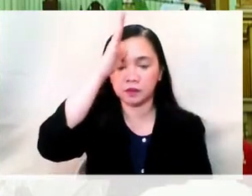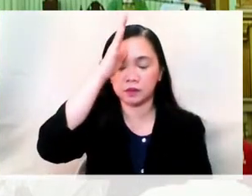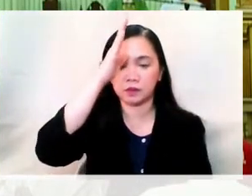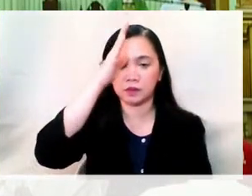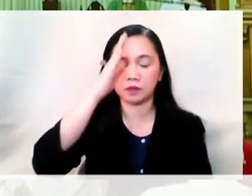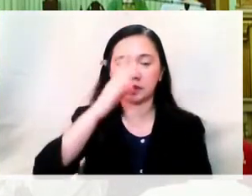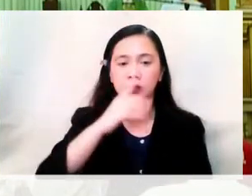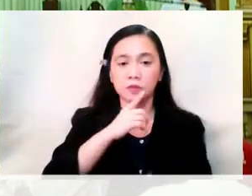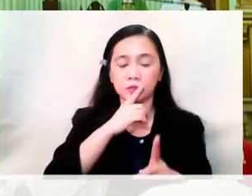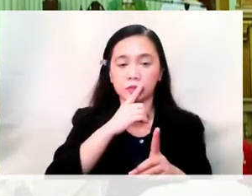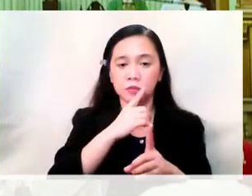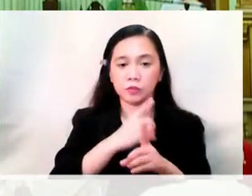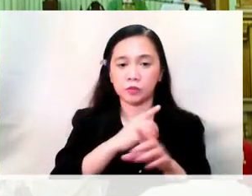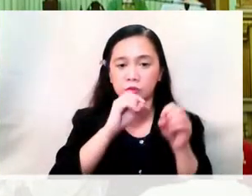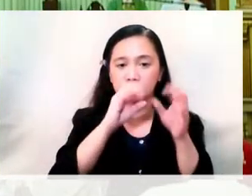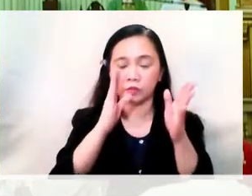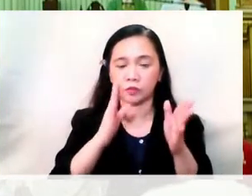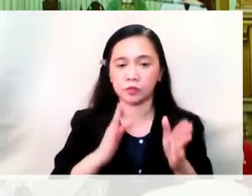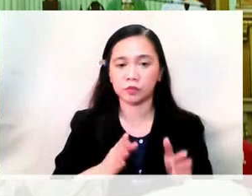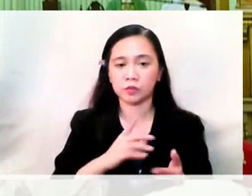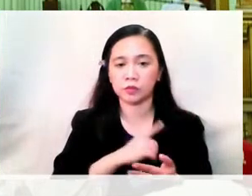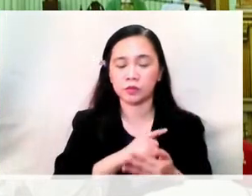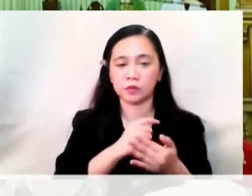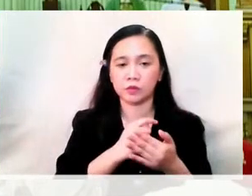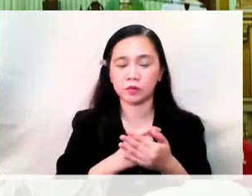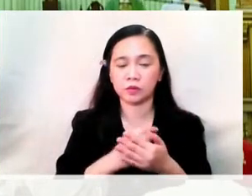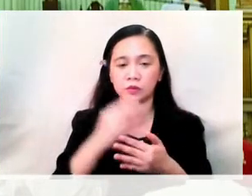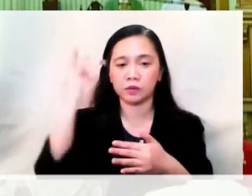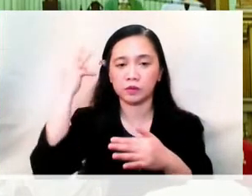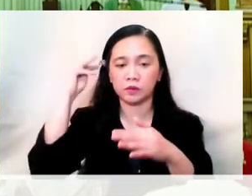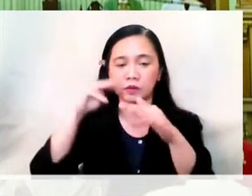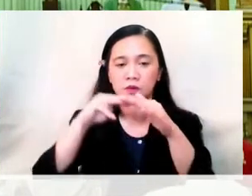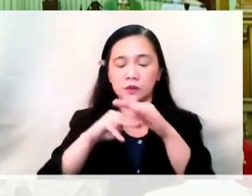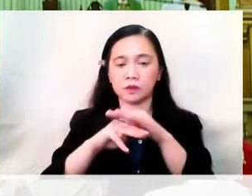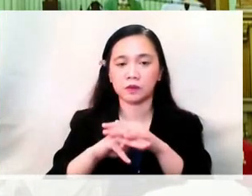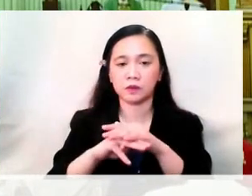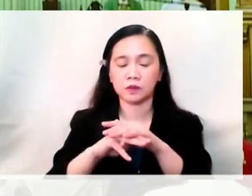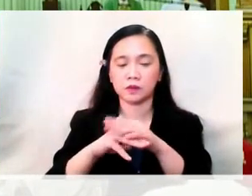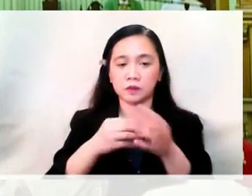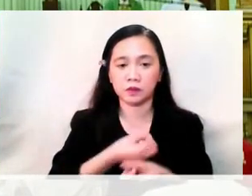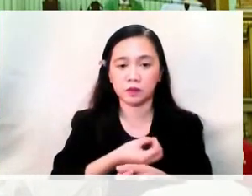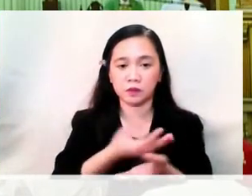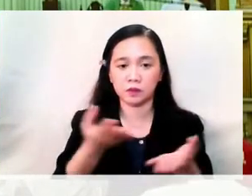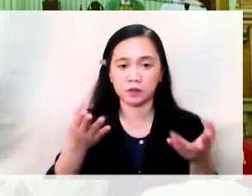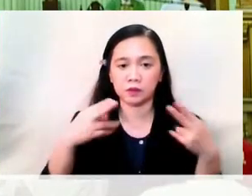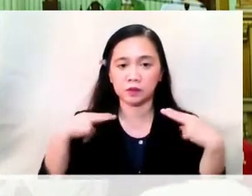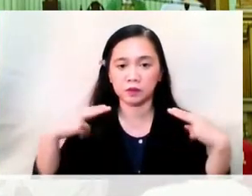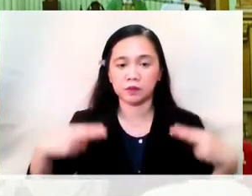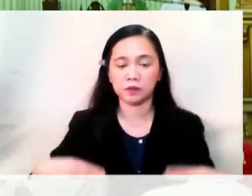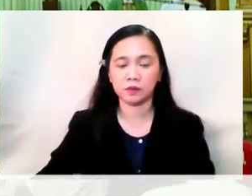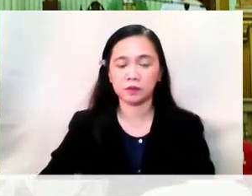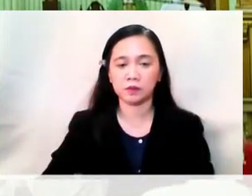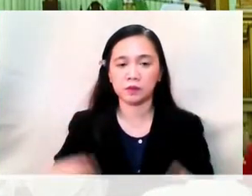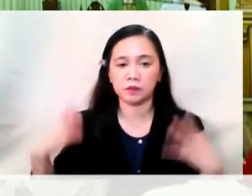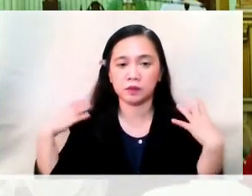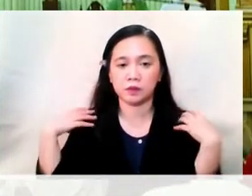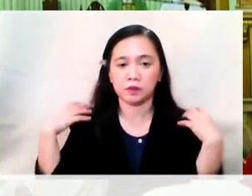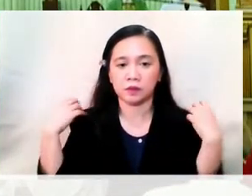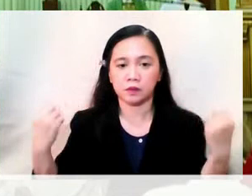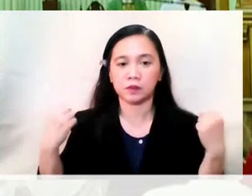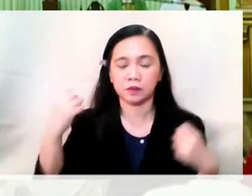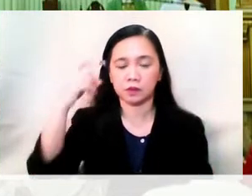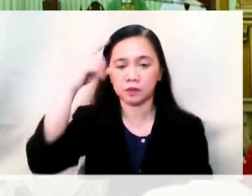at katiwala ng iyong banal na misteryo. Pagkalooban mo siya ng kalusugan, lakas at